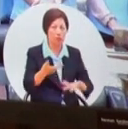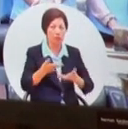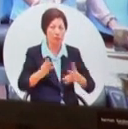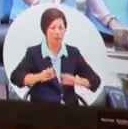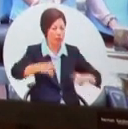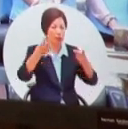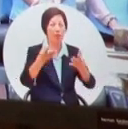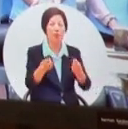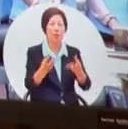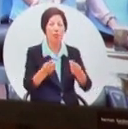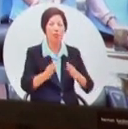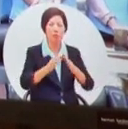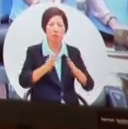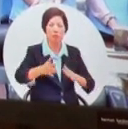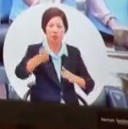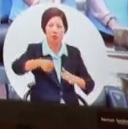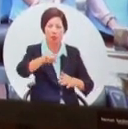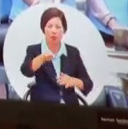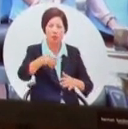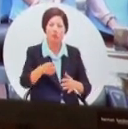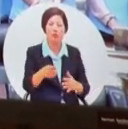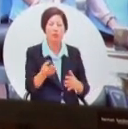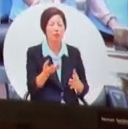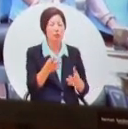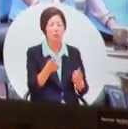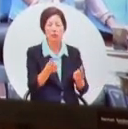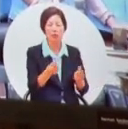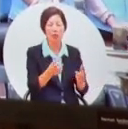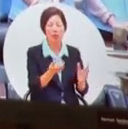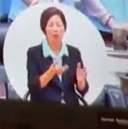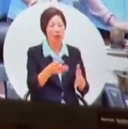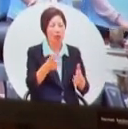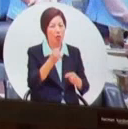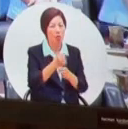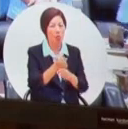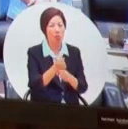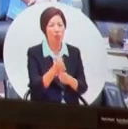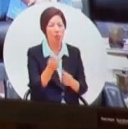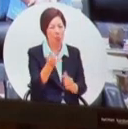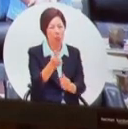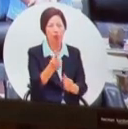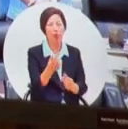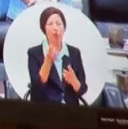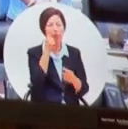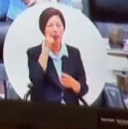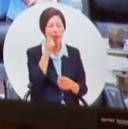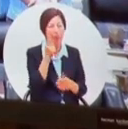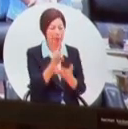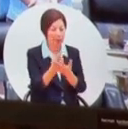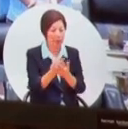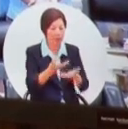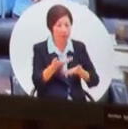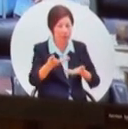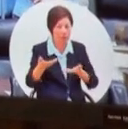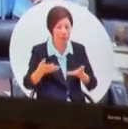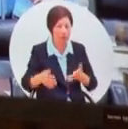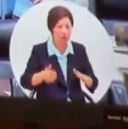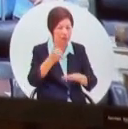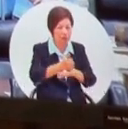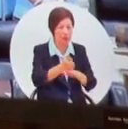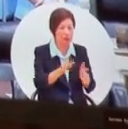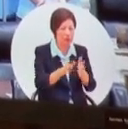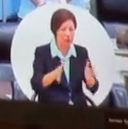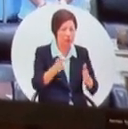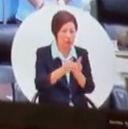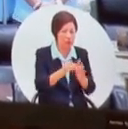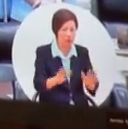来，市长你还是没有办法做事啊。我们从每一件事情，从你上任到现在，有